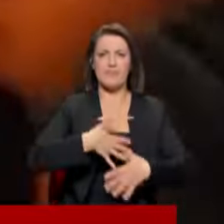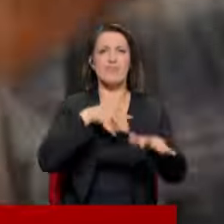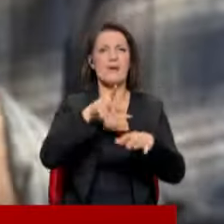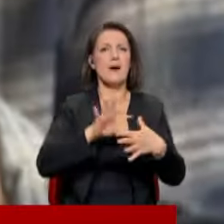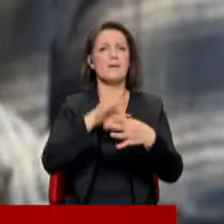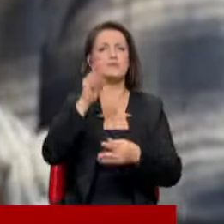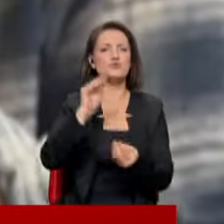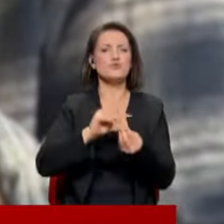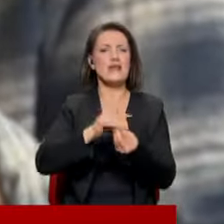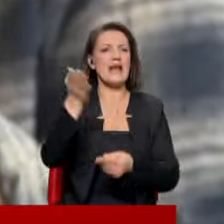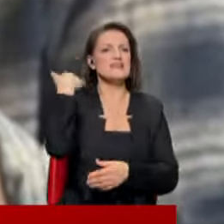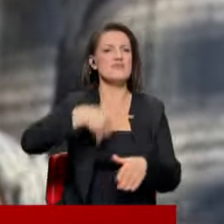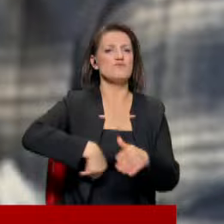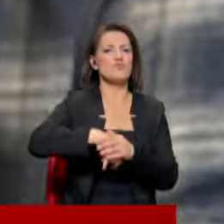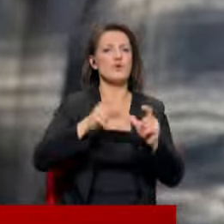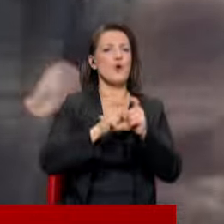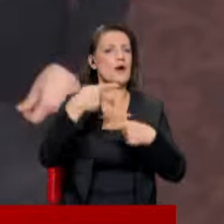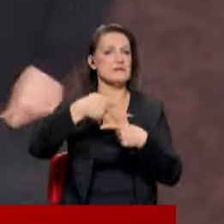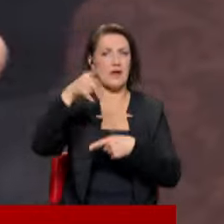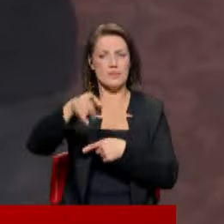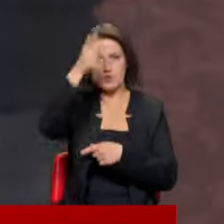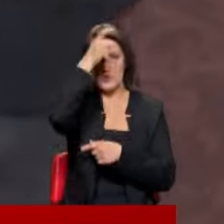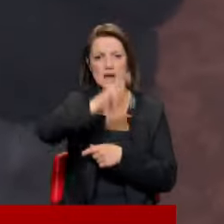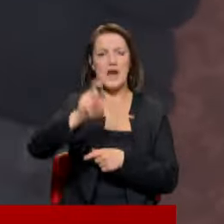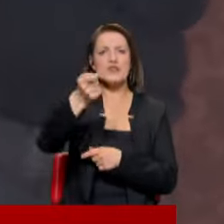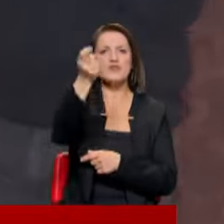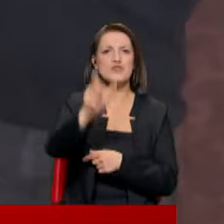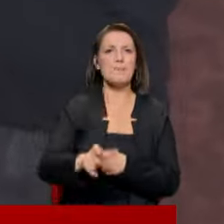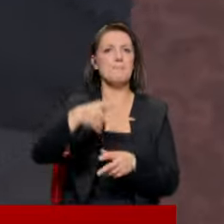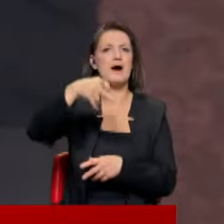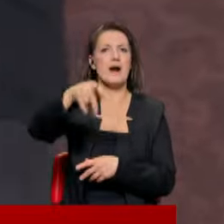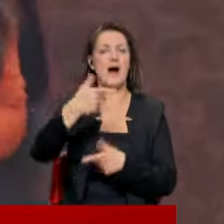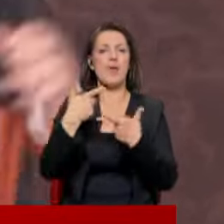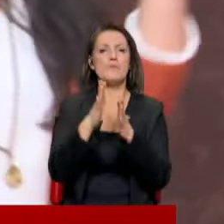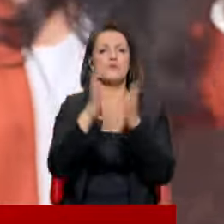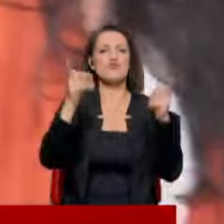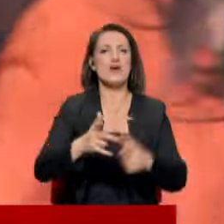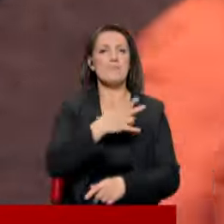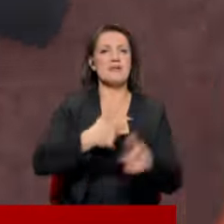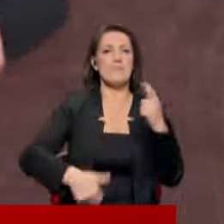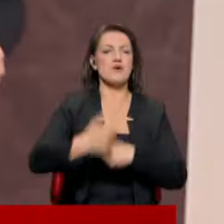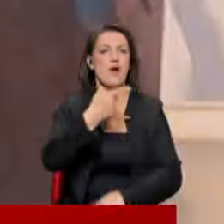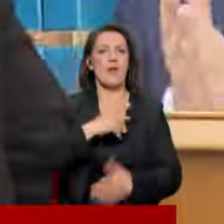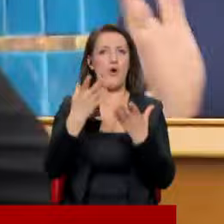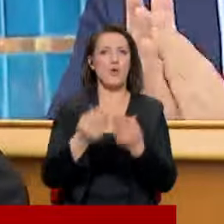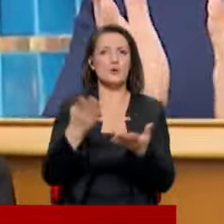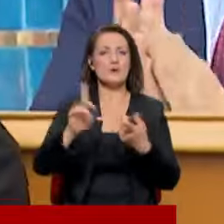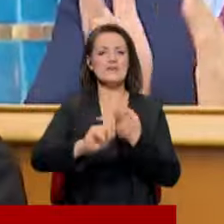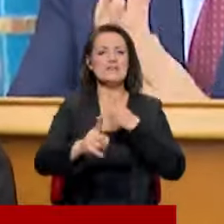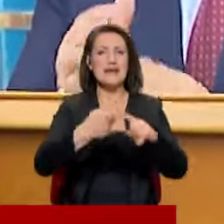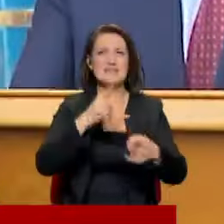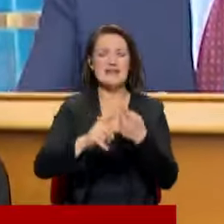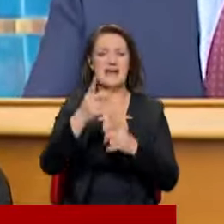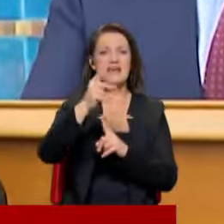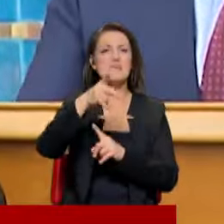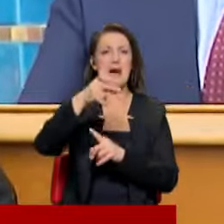protestolarla ilgili suçladığı eski futbolcu Gökhan Zan, Türkiye İşçi Partisi'nden Hatay Büyükşehir Belediye Başkan adayı oldu. Siyasete